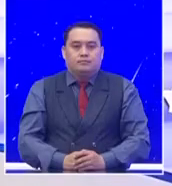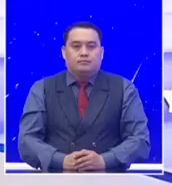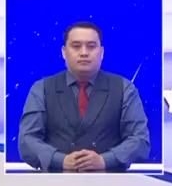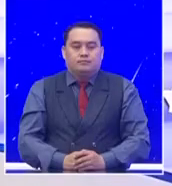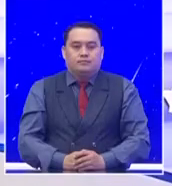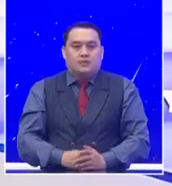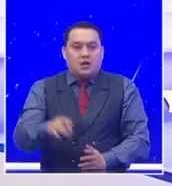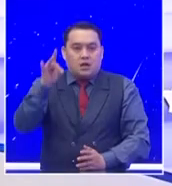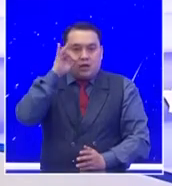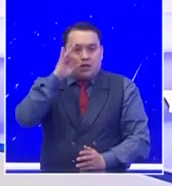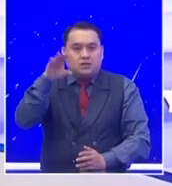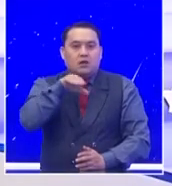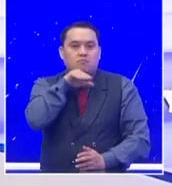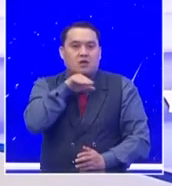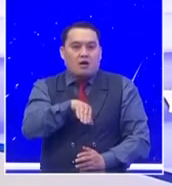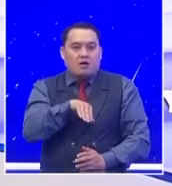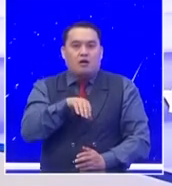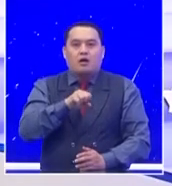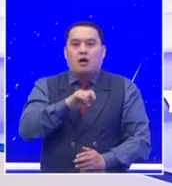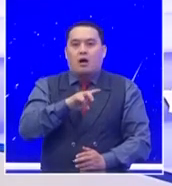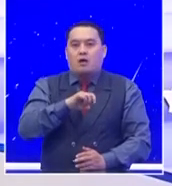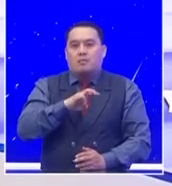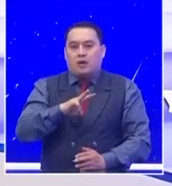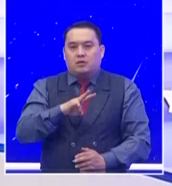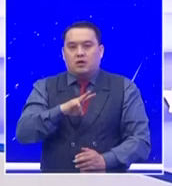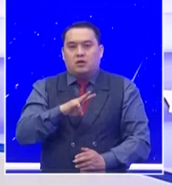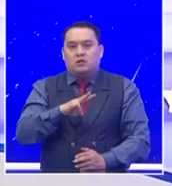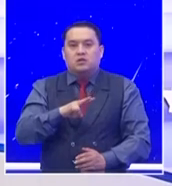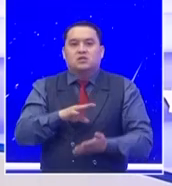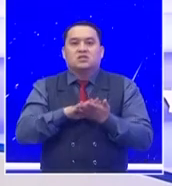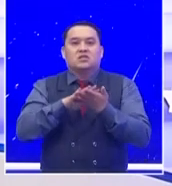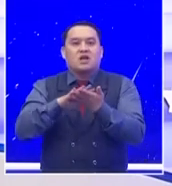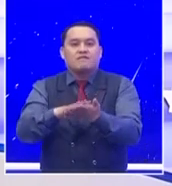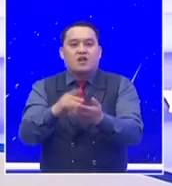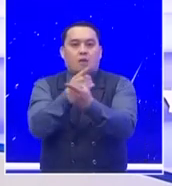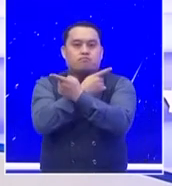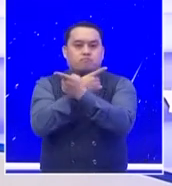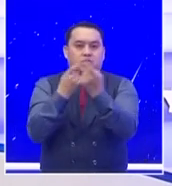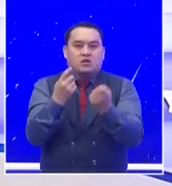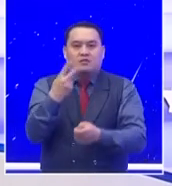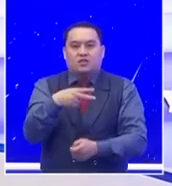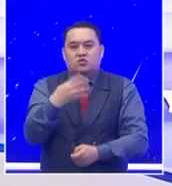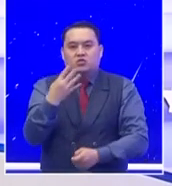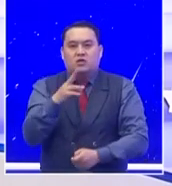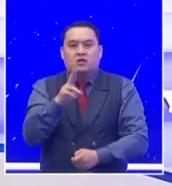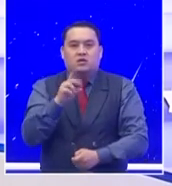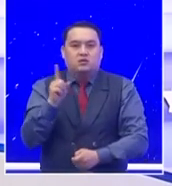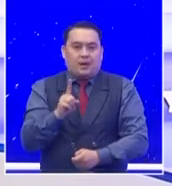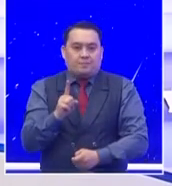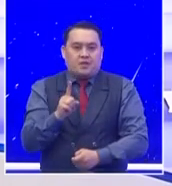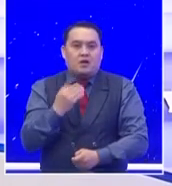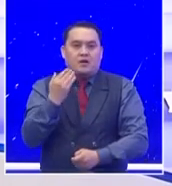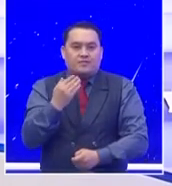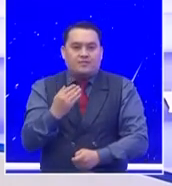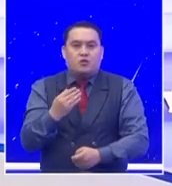известный профессор рахман алханов сделал сенсационное заявление передает 24.kz по его словам